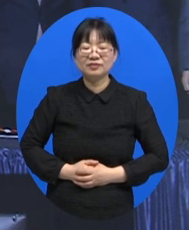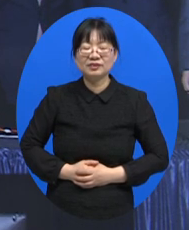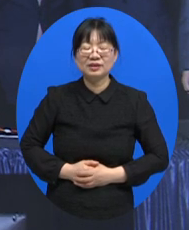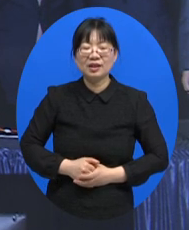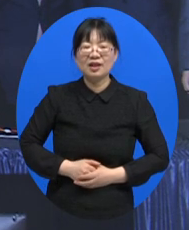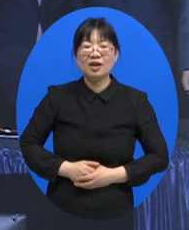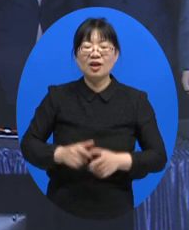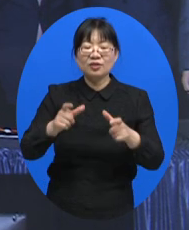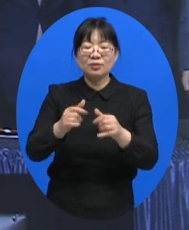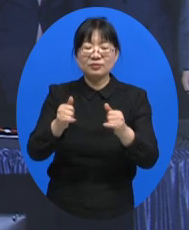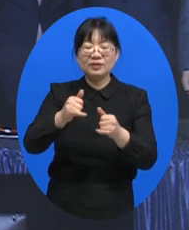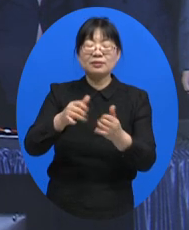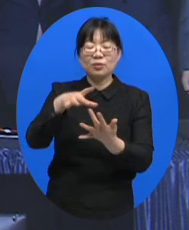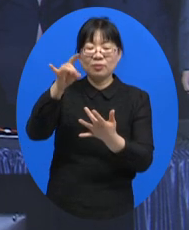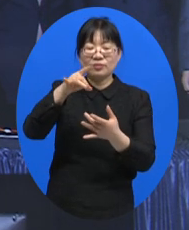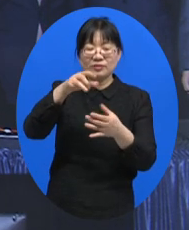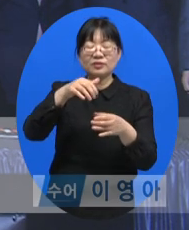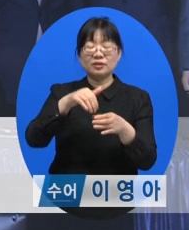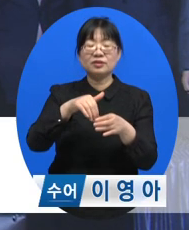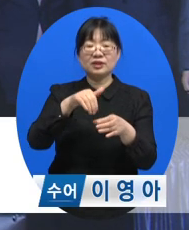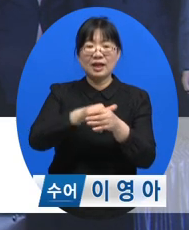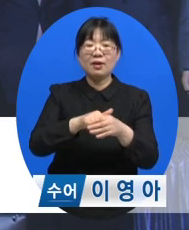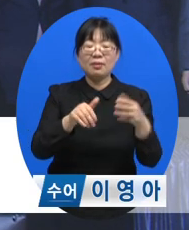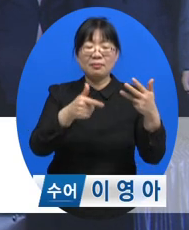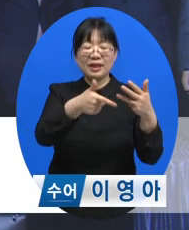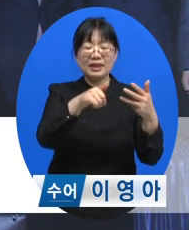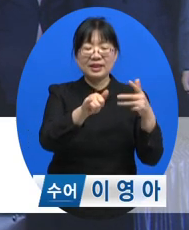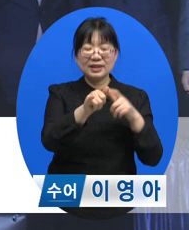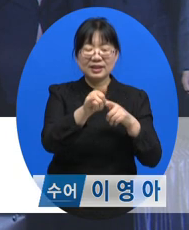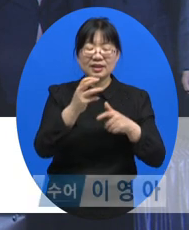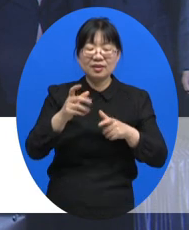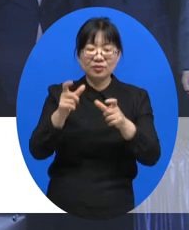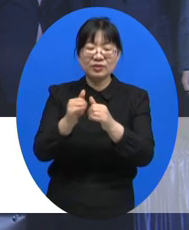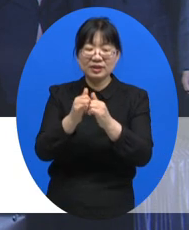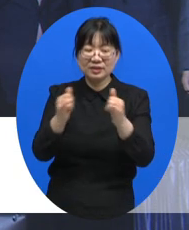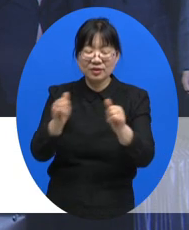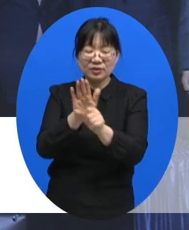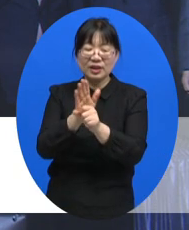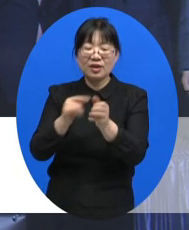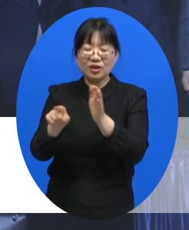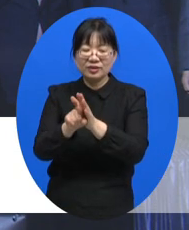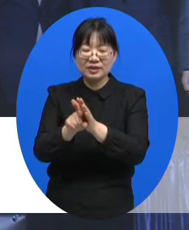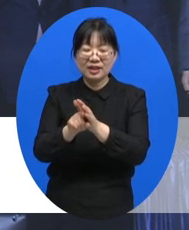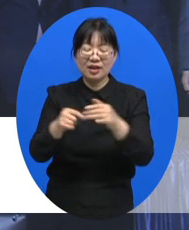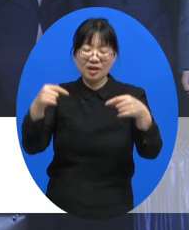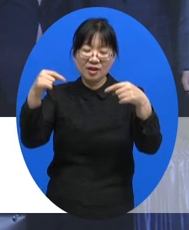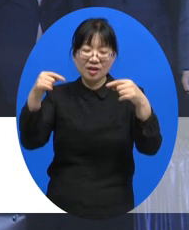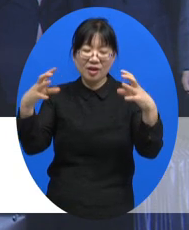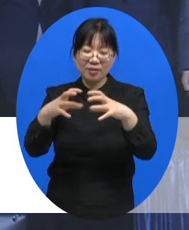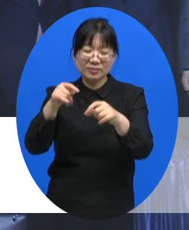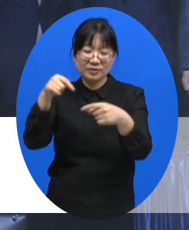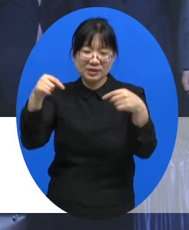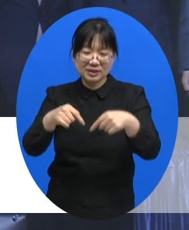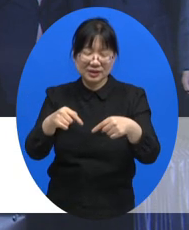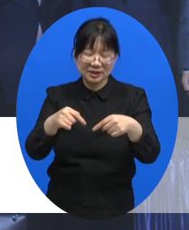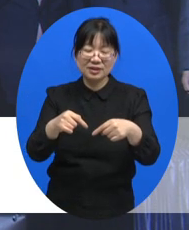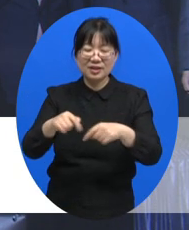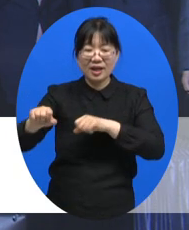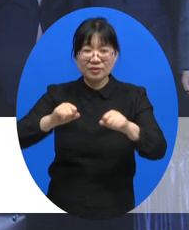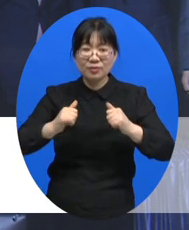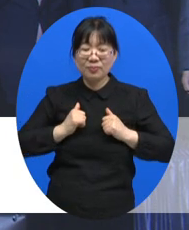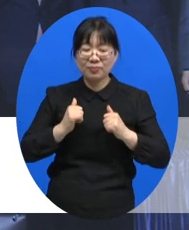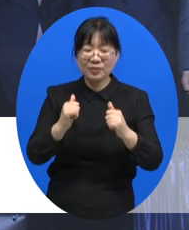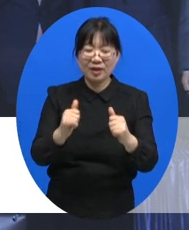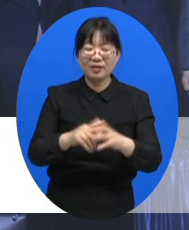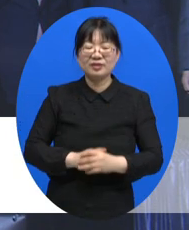민선 8기 경기도가 도민 삶의 질을 높이기 위한 본격적인 협치의 속도를 내고 있습니다. 김동연 경기도지사와